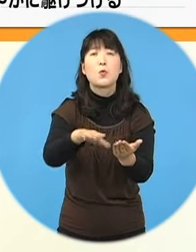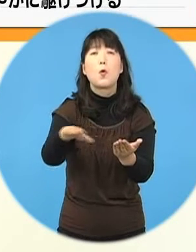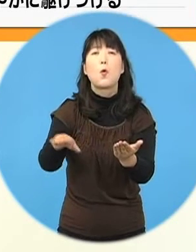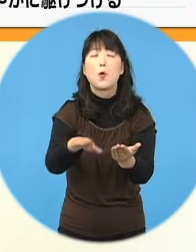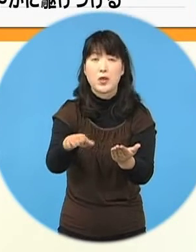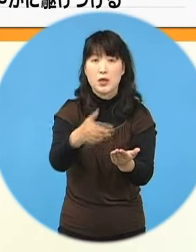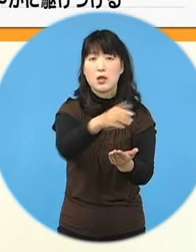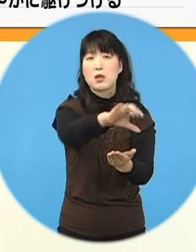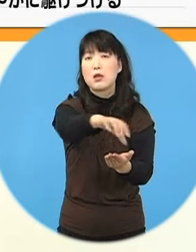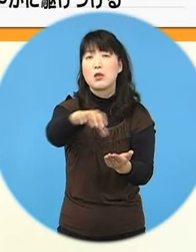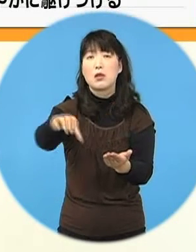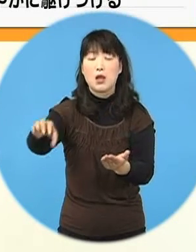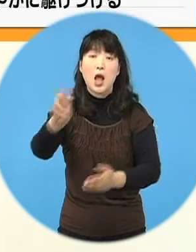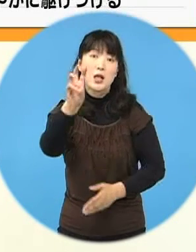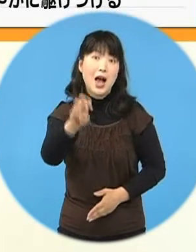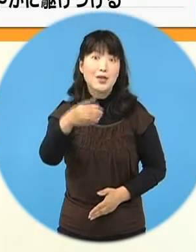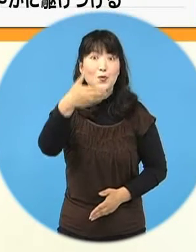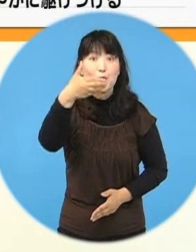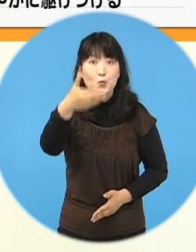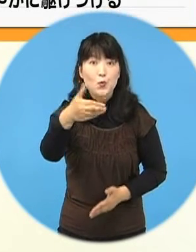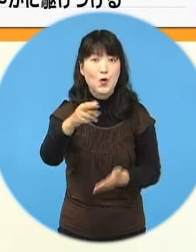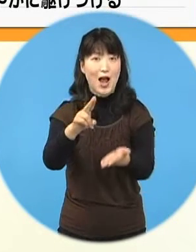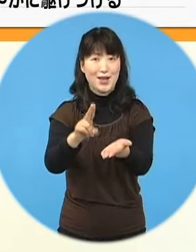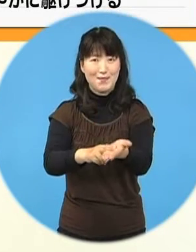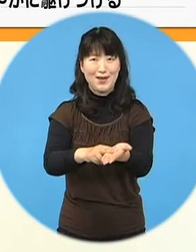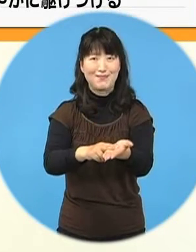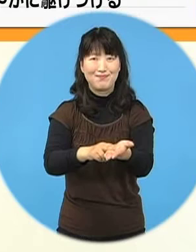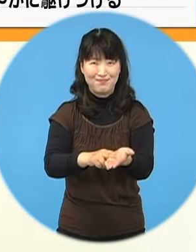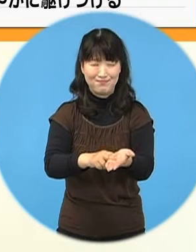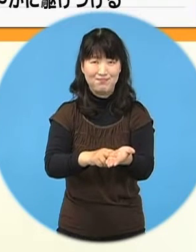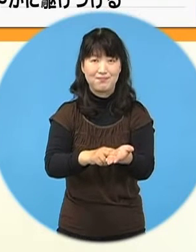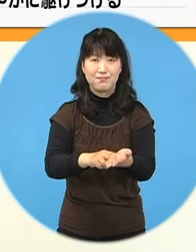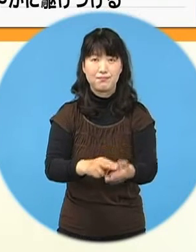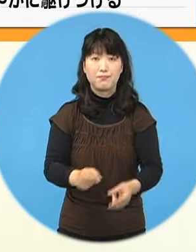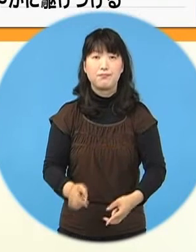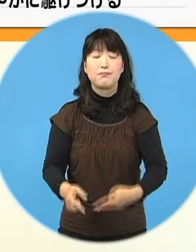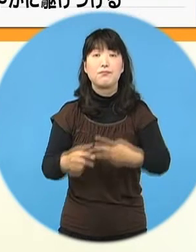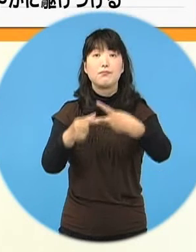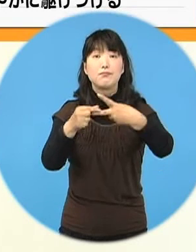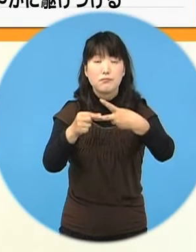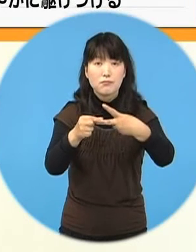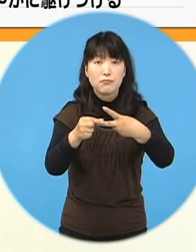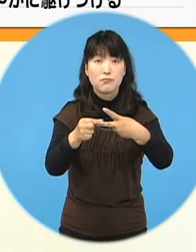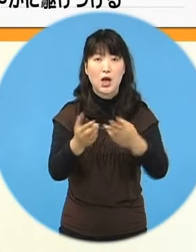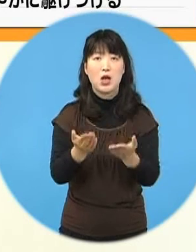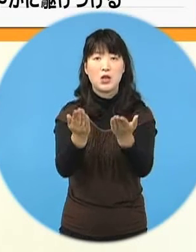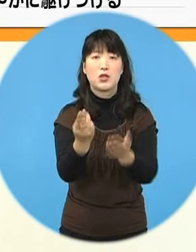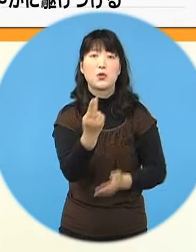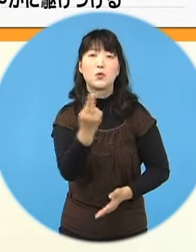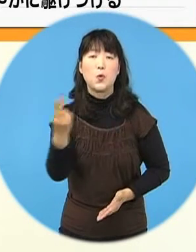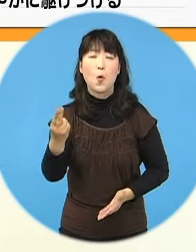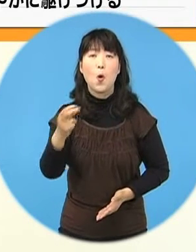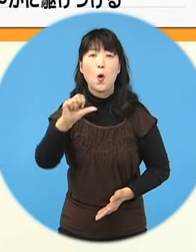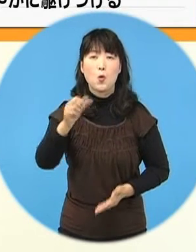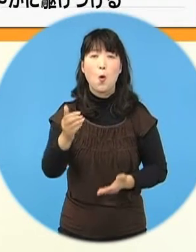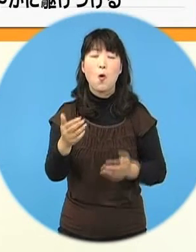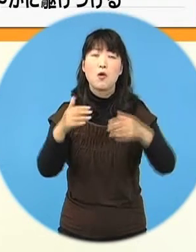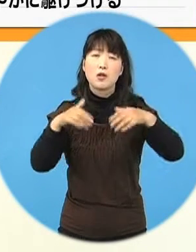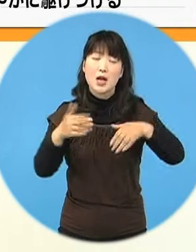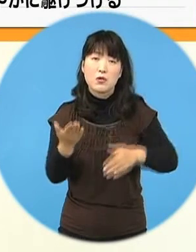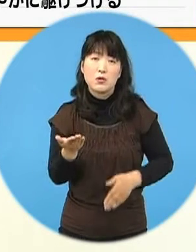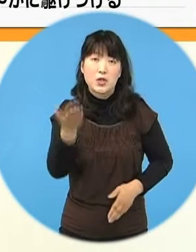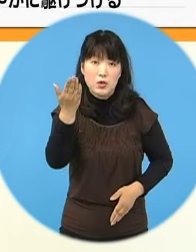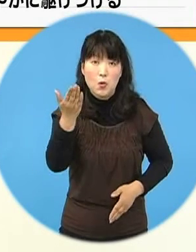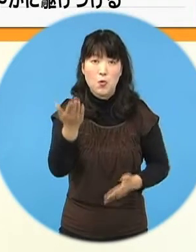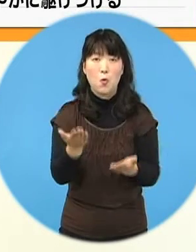ています。指定避難場所については、震度5弱以上の地震が発生した場合には、